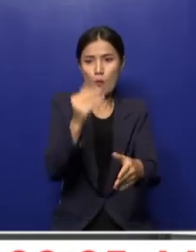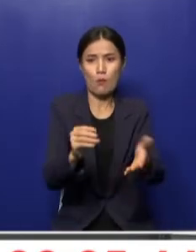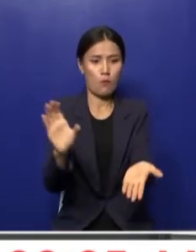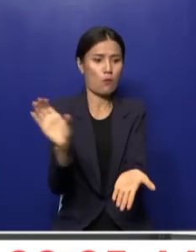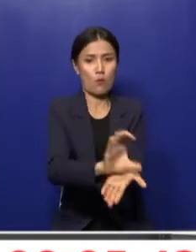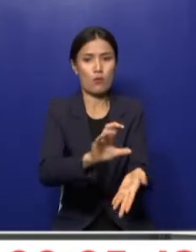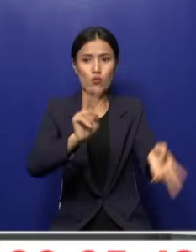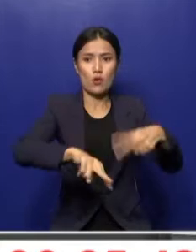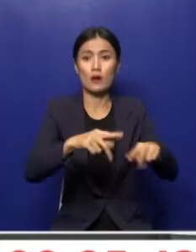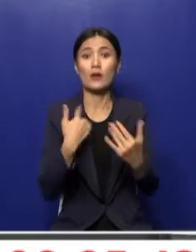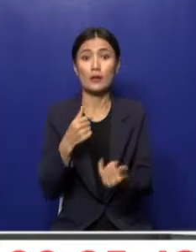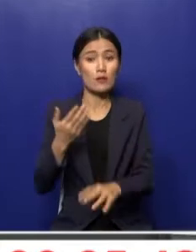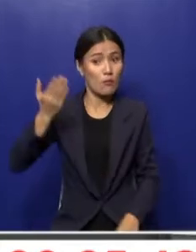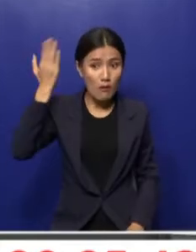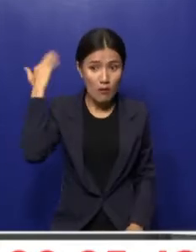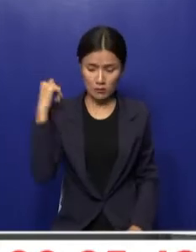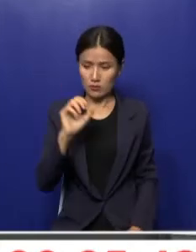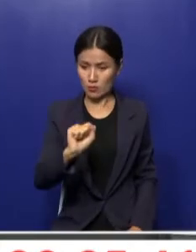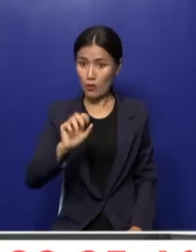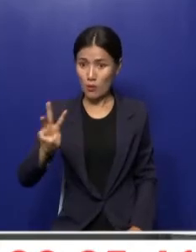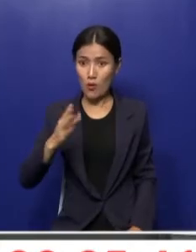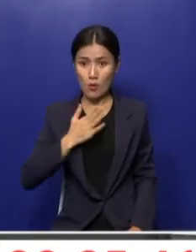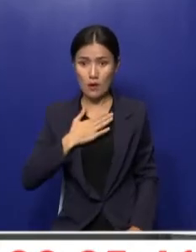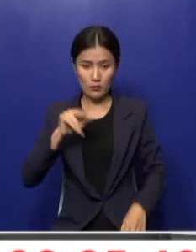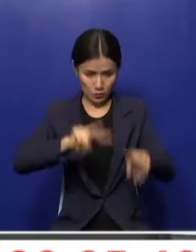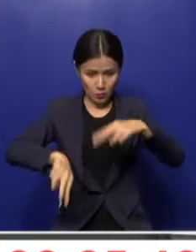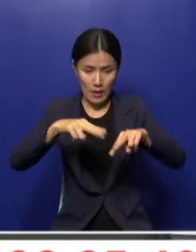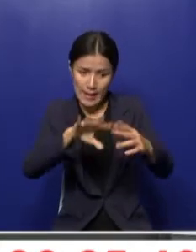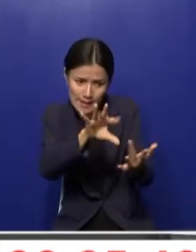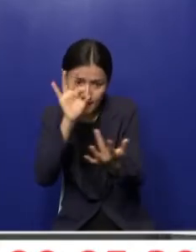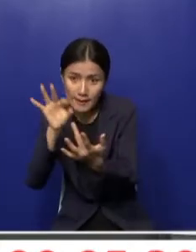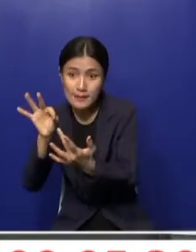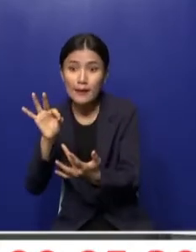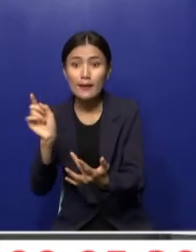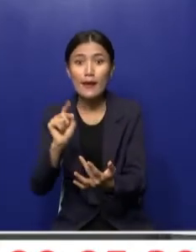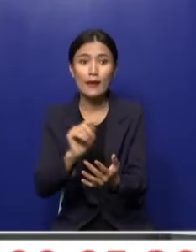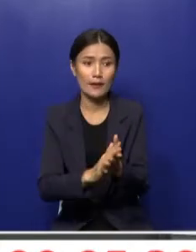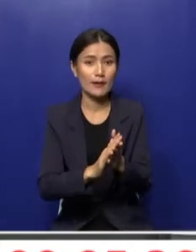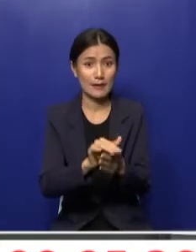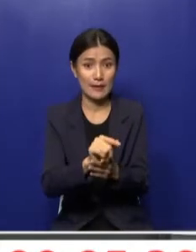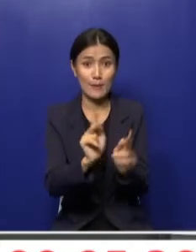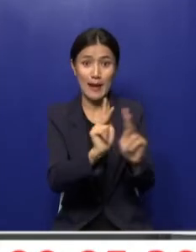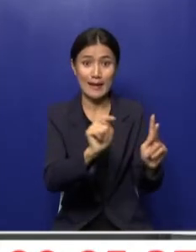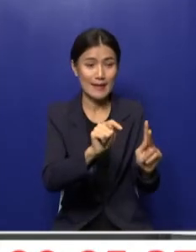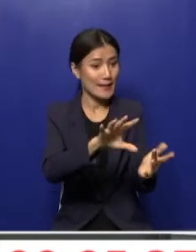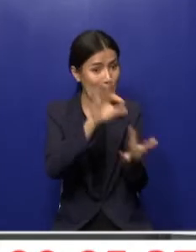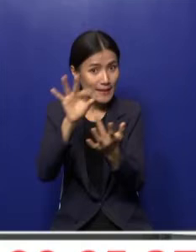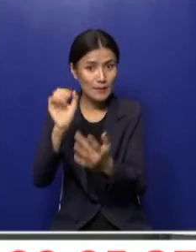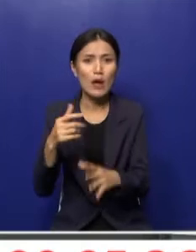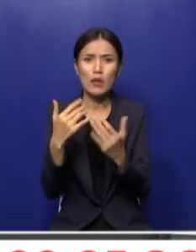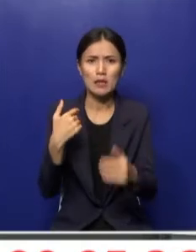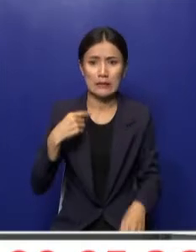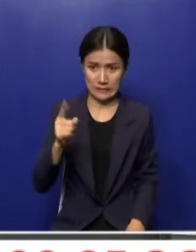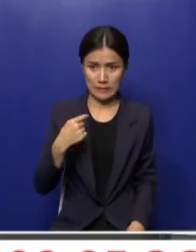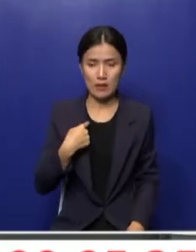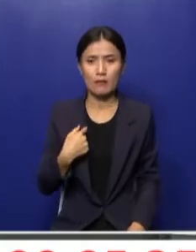อดีตของบู๊ทสะพานอดีตที่ผ่านมาซึ่งตามกฎหมายกทช.นั้นมีกสทช.ผ่านมาเพียง